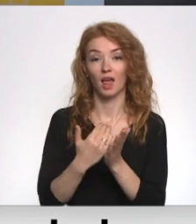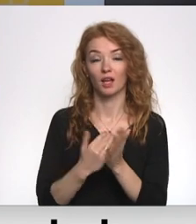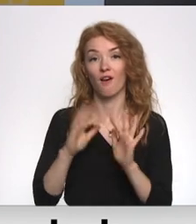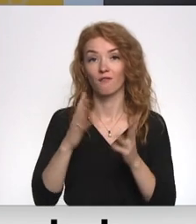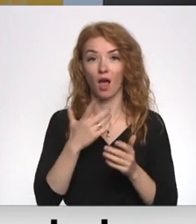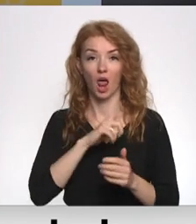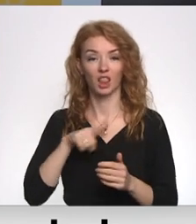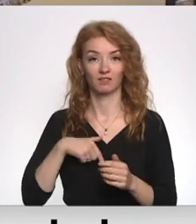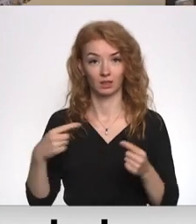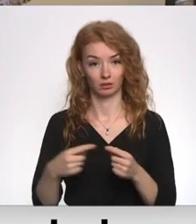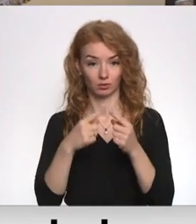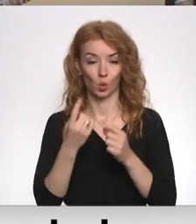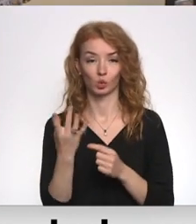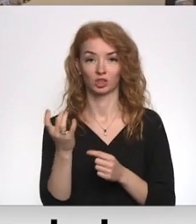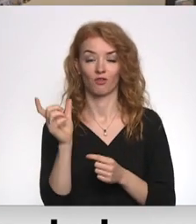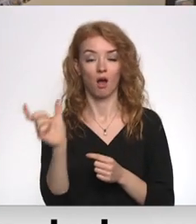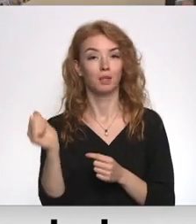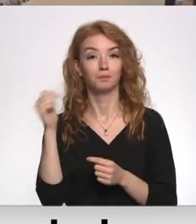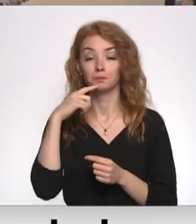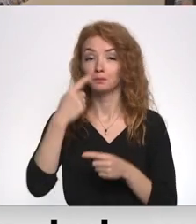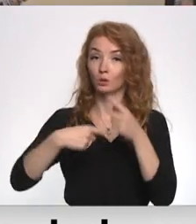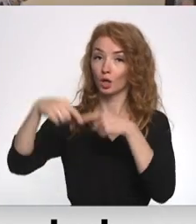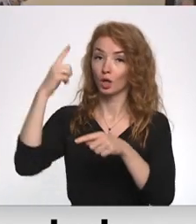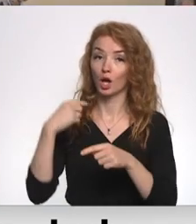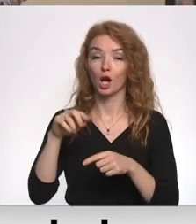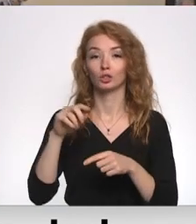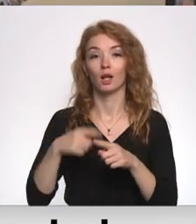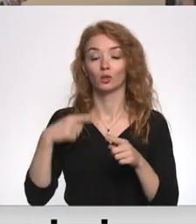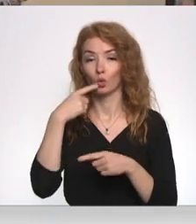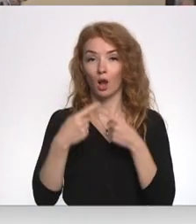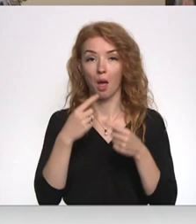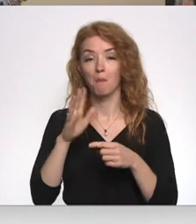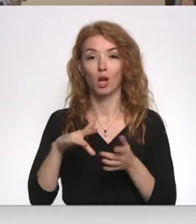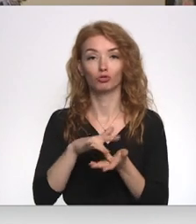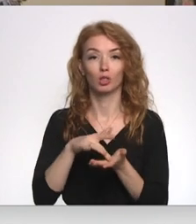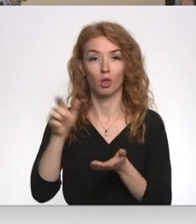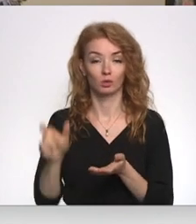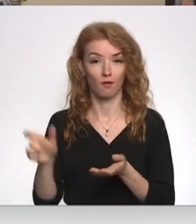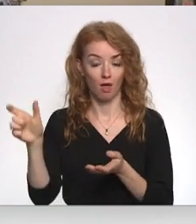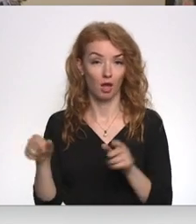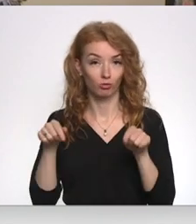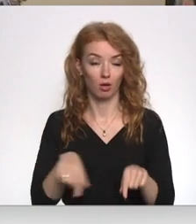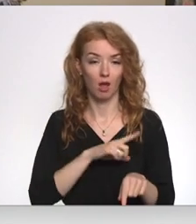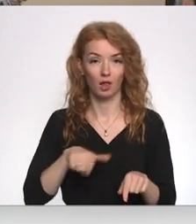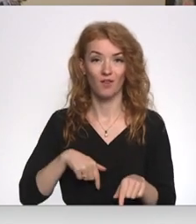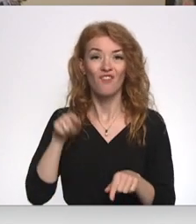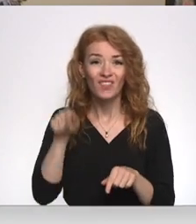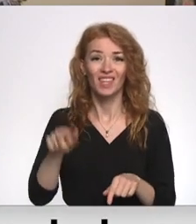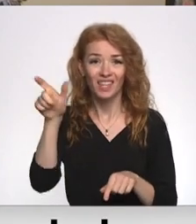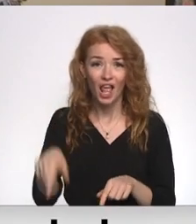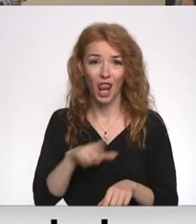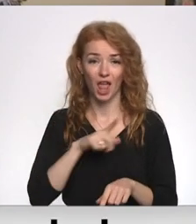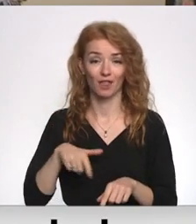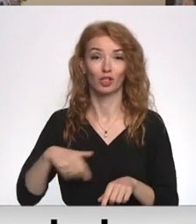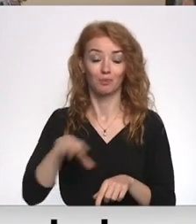latviski skan uzvārds. Pagājušā reizē mēs runājām par romiem Latvijā, un arī neskatoties to, ka viņi ir latvieši, un viņi arī